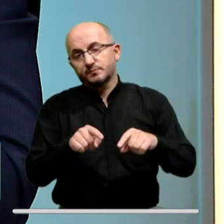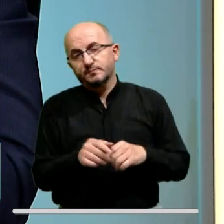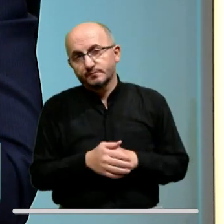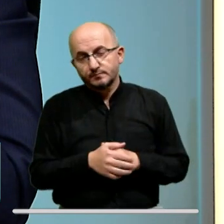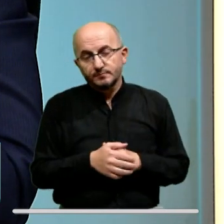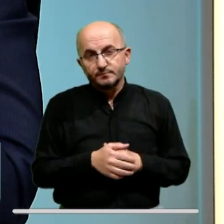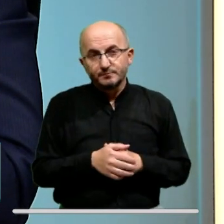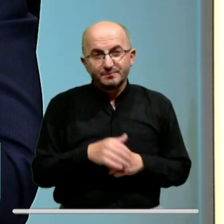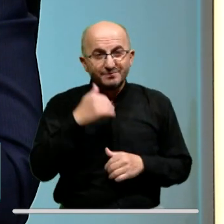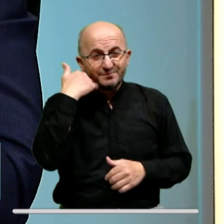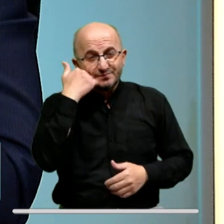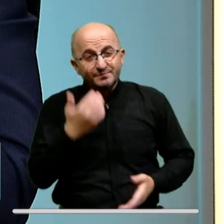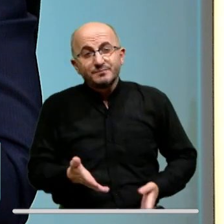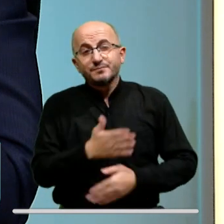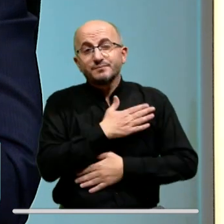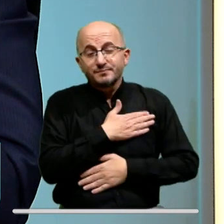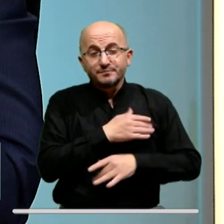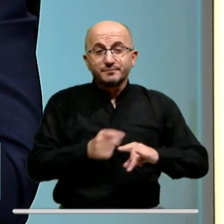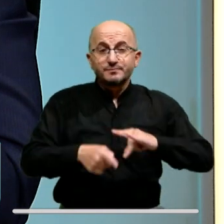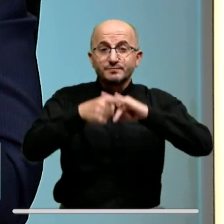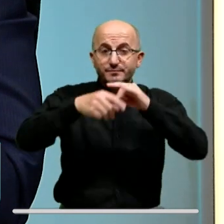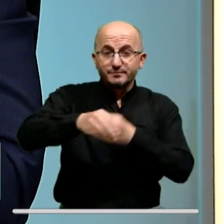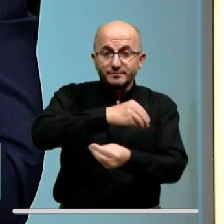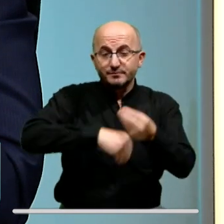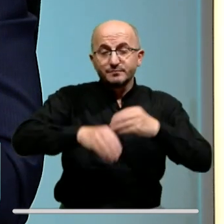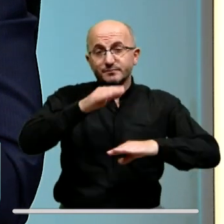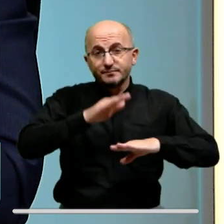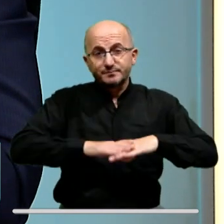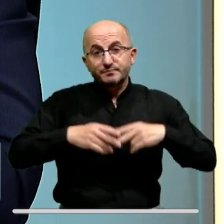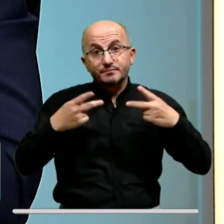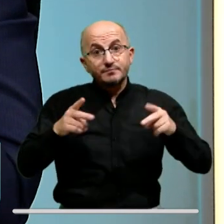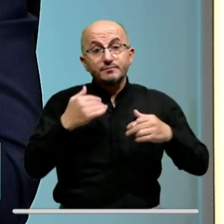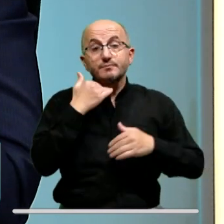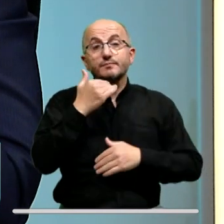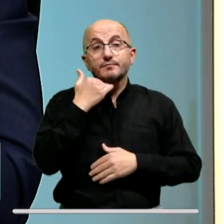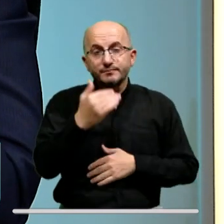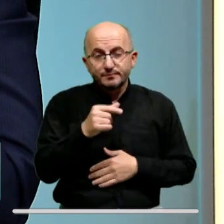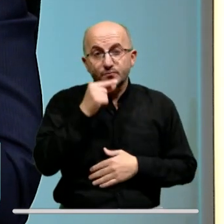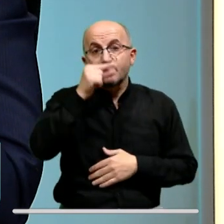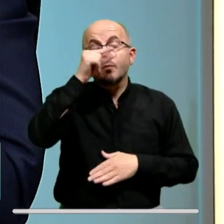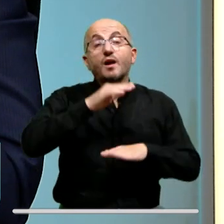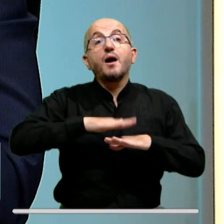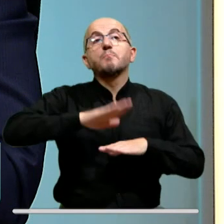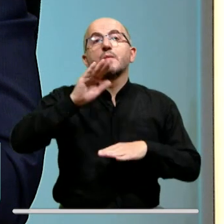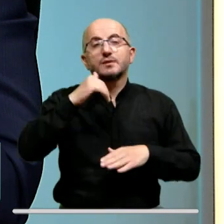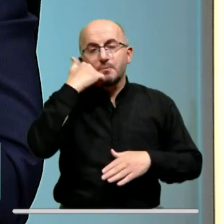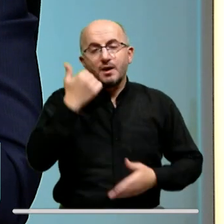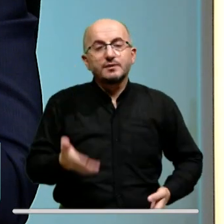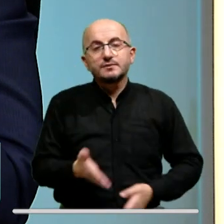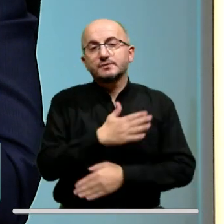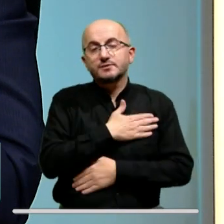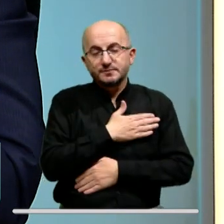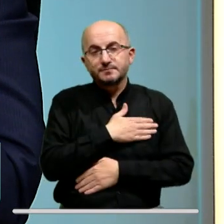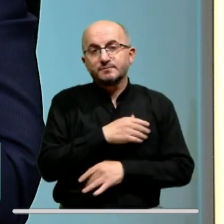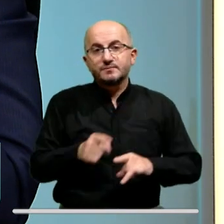bir fiile yani umre yapmadığı halde ihram bezlerini giyerek bu